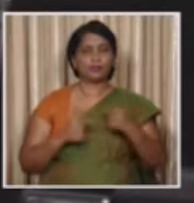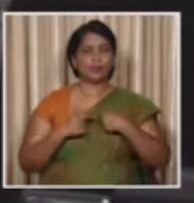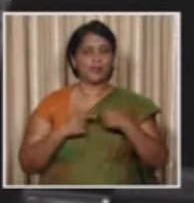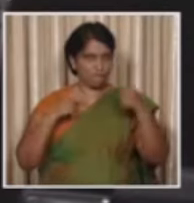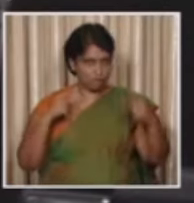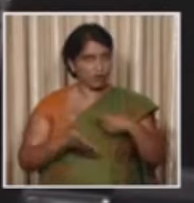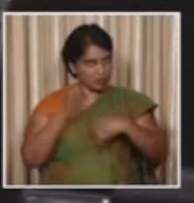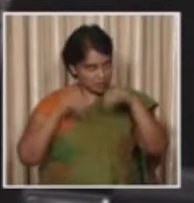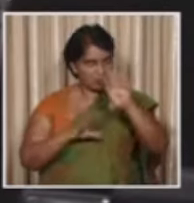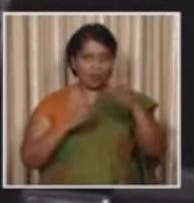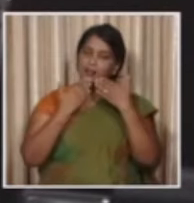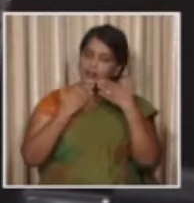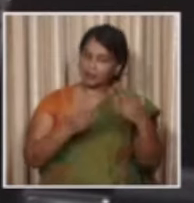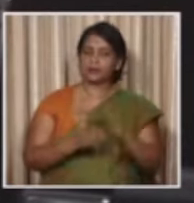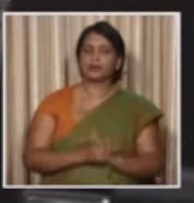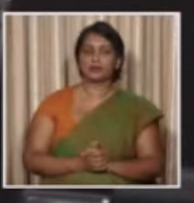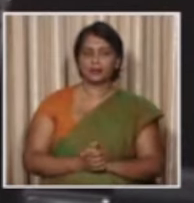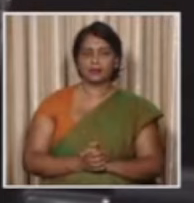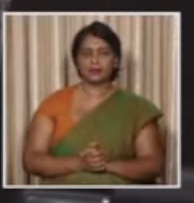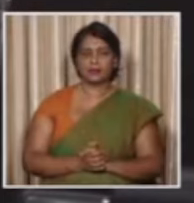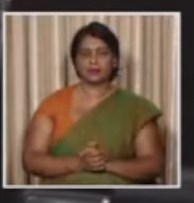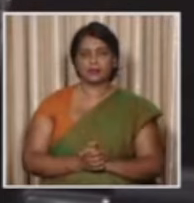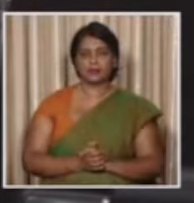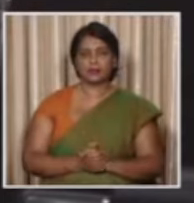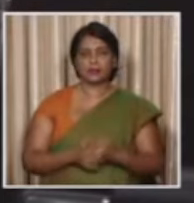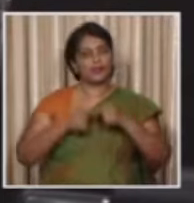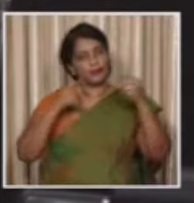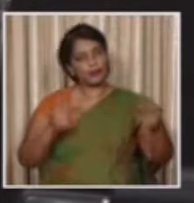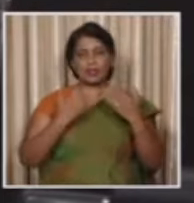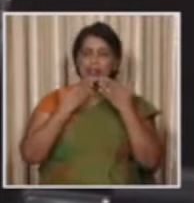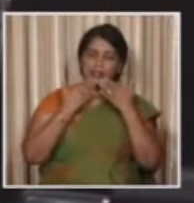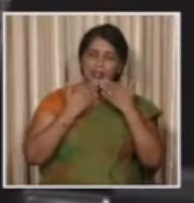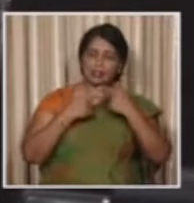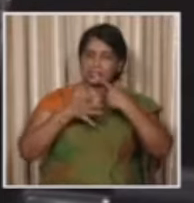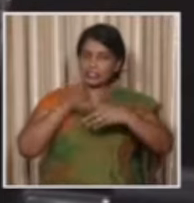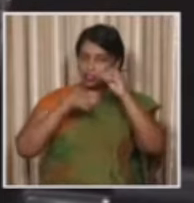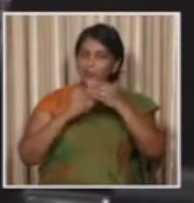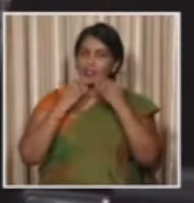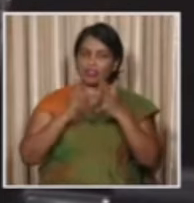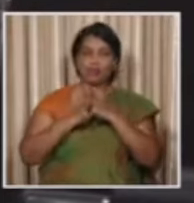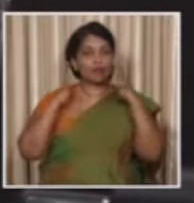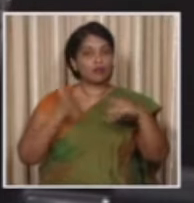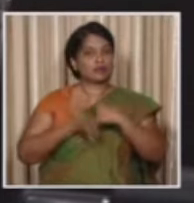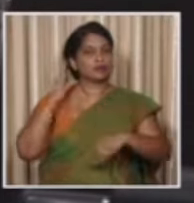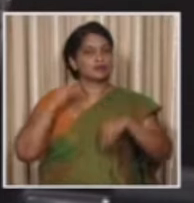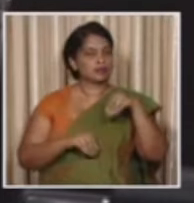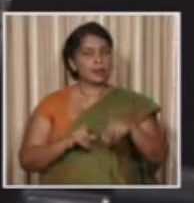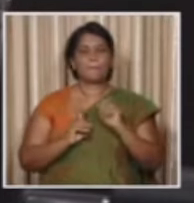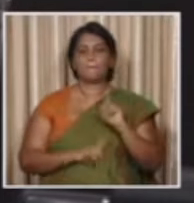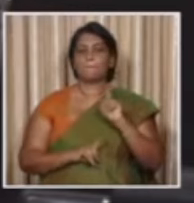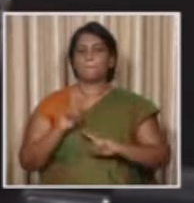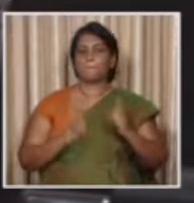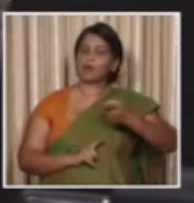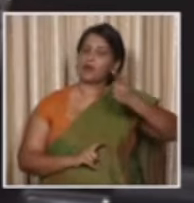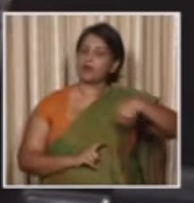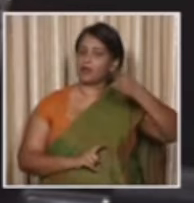ස්තුතියි ඒකටත්. කරු අමතක අවසන් කරන්න පාර්ලිමේන්තුව විරුද්ධ ඡන්දය දුන්නාටත් ස්තුතියි කරු කතානායකතුමනේ බහුතර ඡන්දයෙන් මේ පාර්ලිමේන්තුව